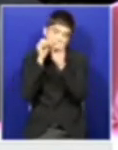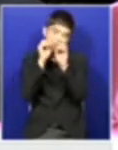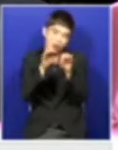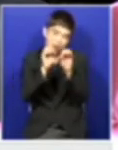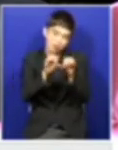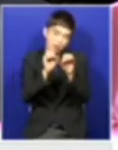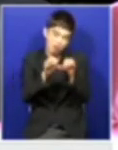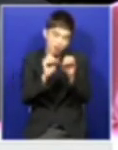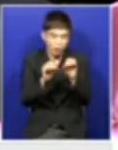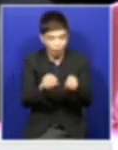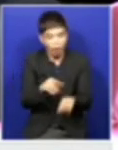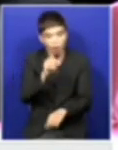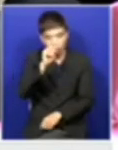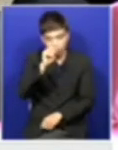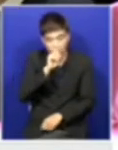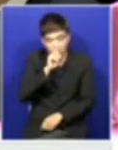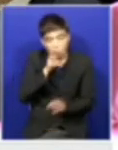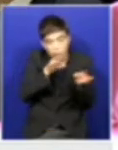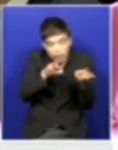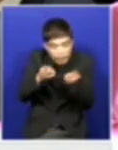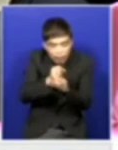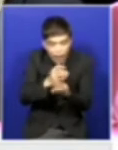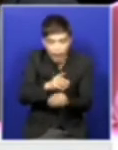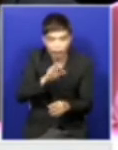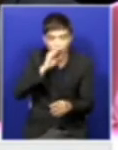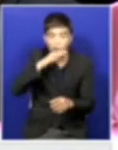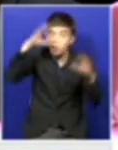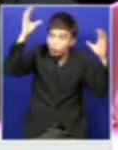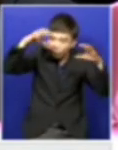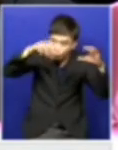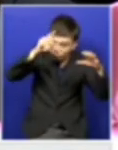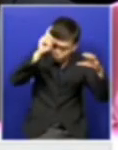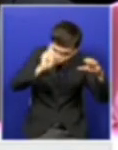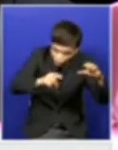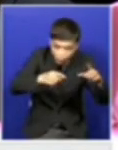กแรงๆต้องตื่นแต่เช้าไปนาป้านคันนาเพื่อจะขายข้